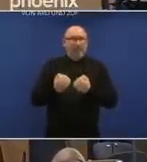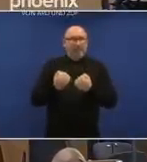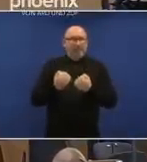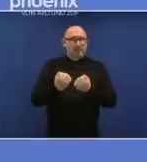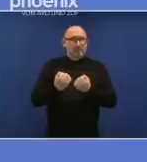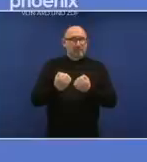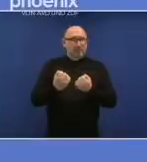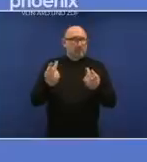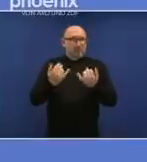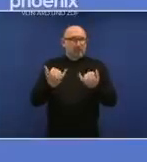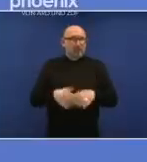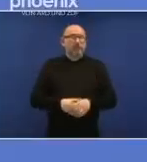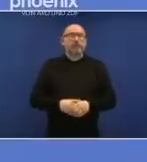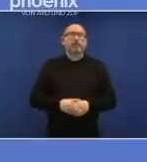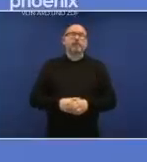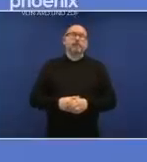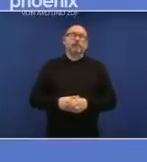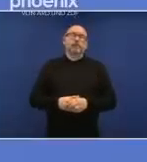Danke.